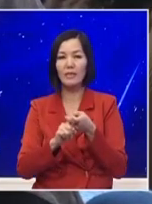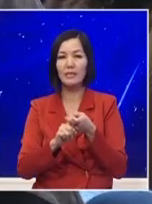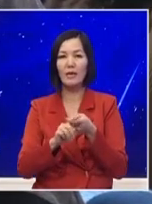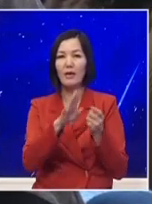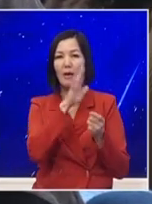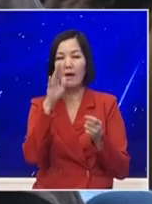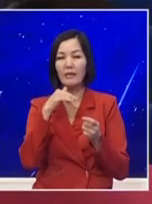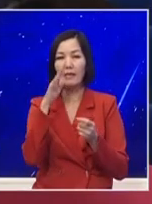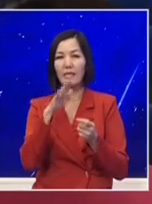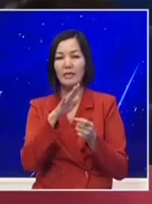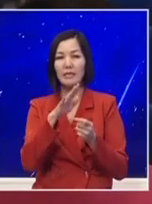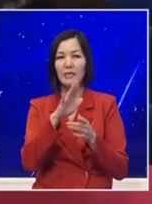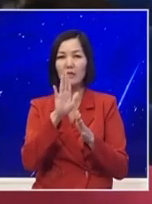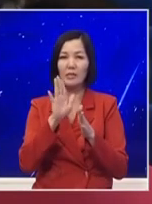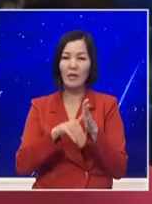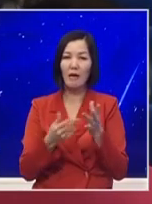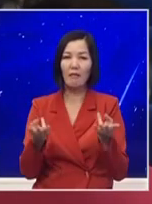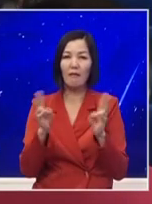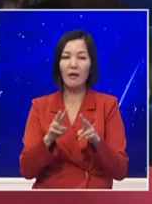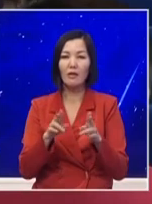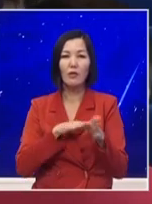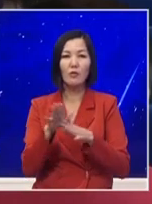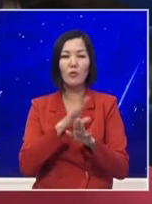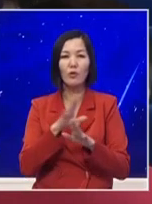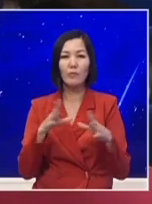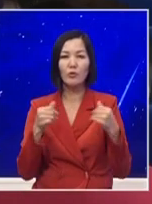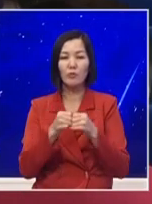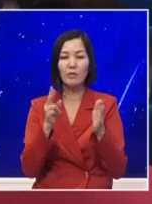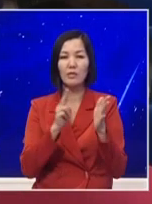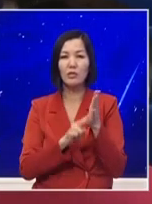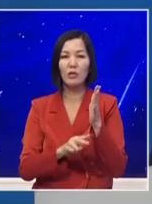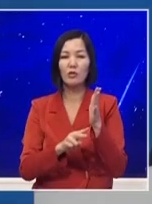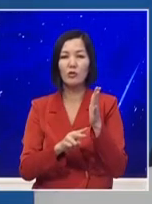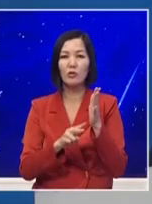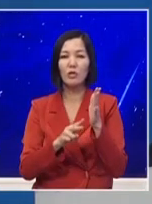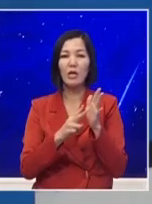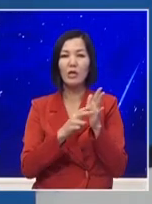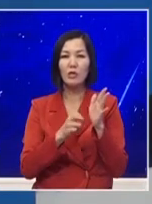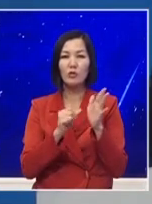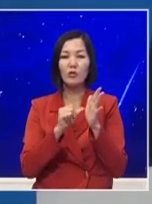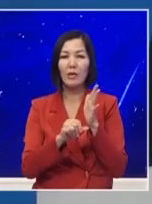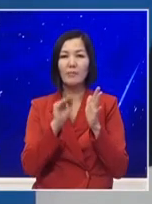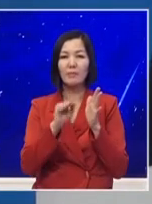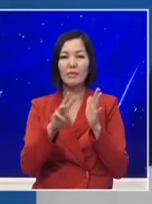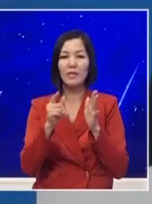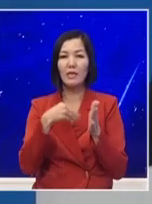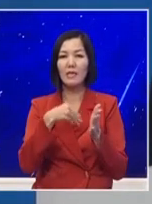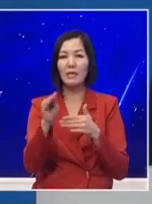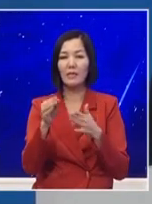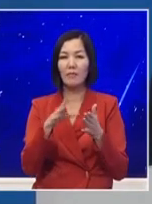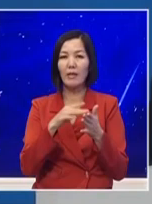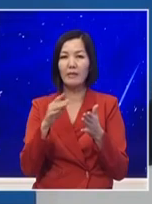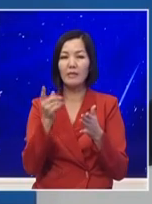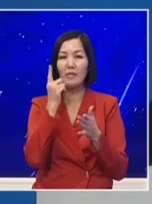ата-ана қамқорлығынсыз қалғандар мен толық емес отбасы балаларына 760 мың теңгеге гаджеттер сатып алынды. Есеп беру